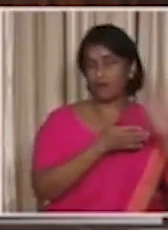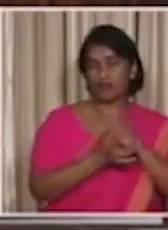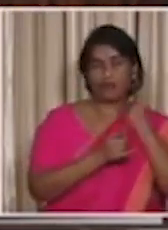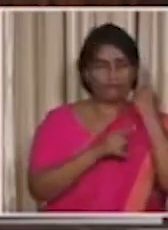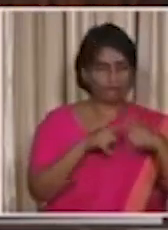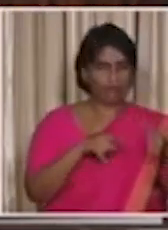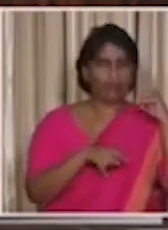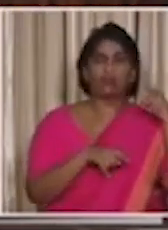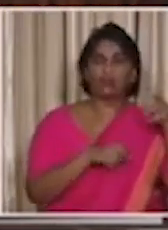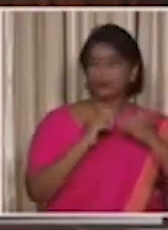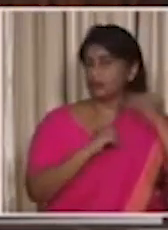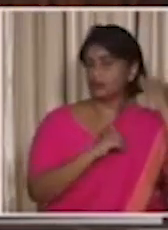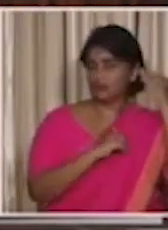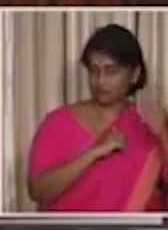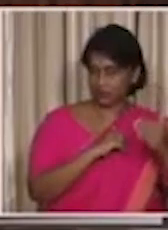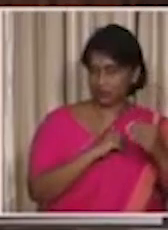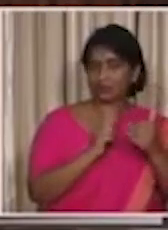පමණයි.